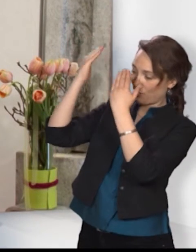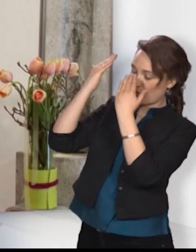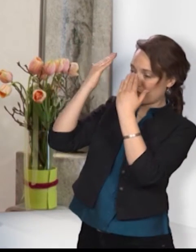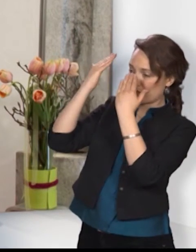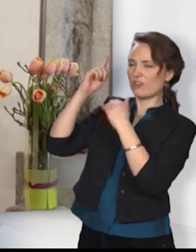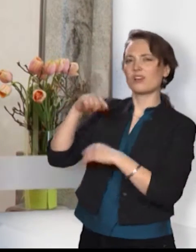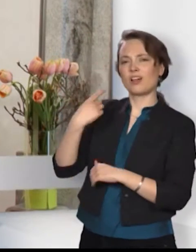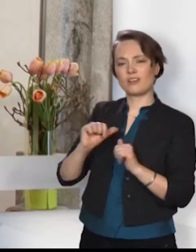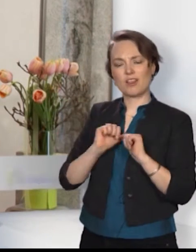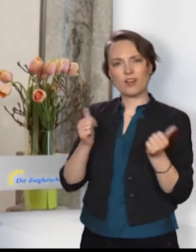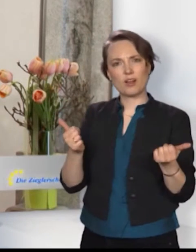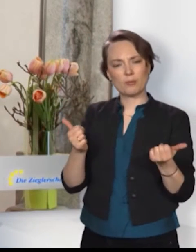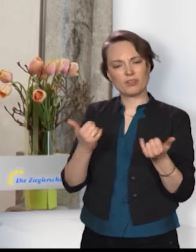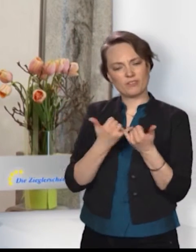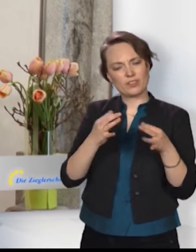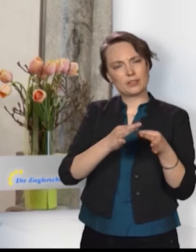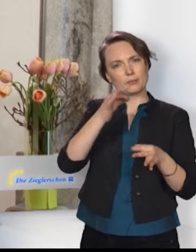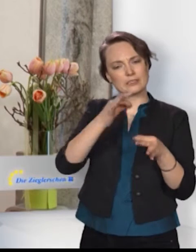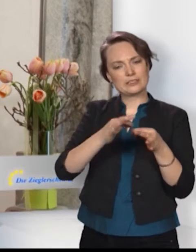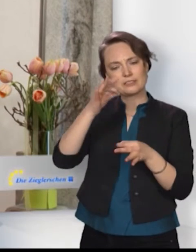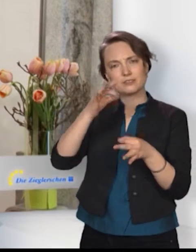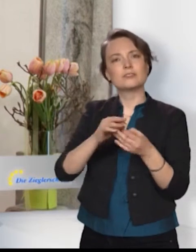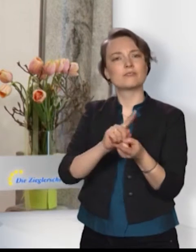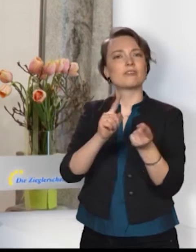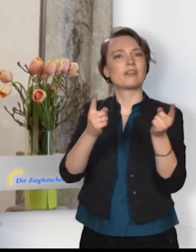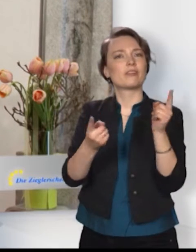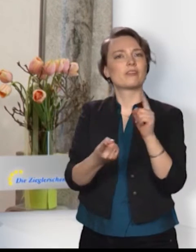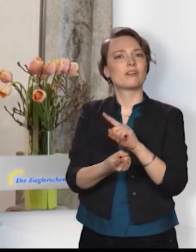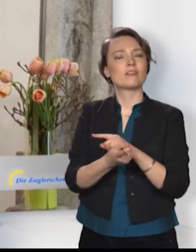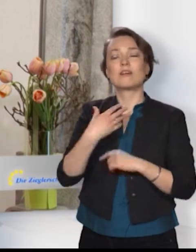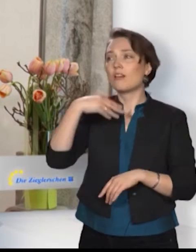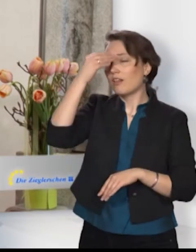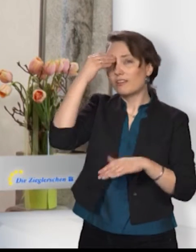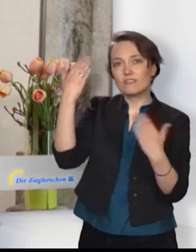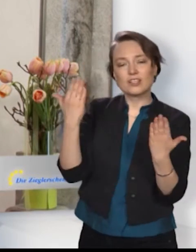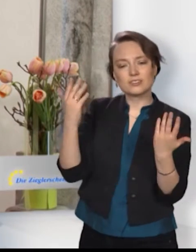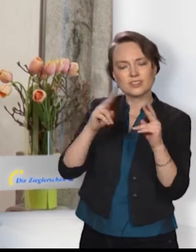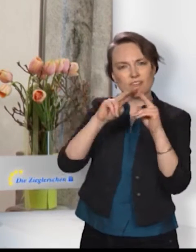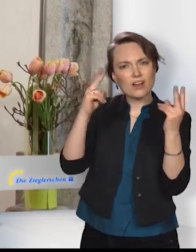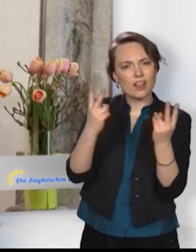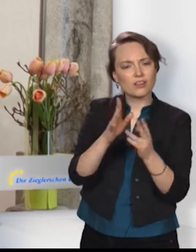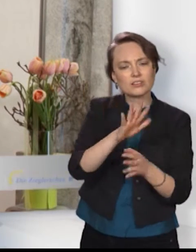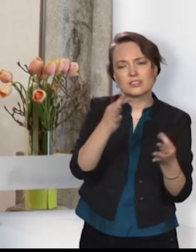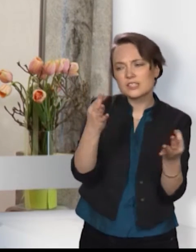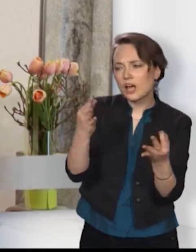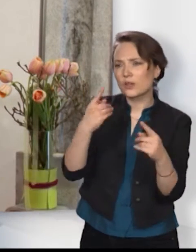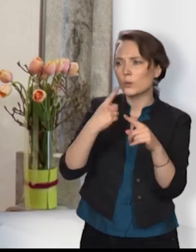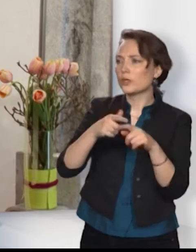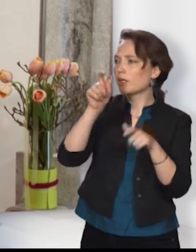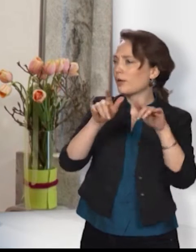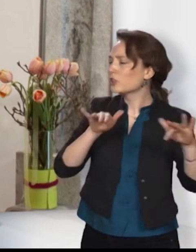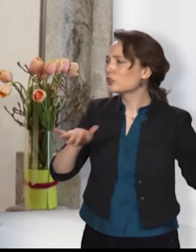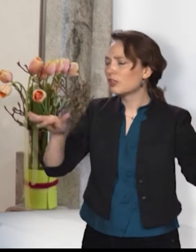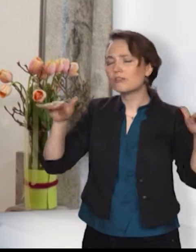Lebens. Wir lernen es, die Dinge dieser Welt und die Menschen um uns her mit anderen Augen